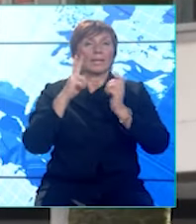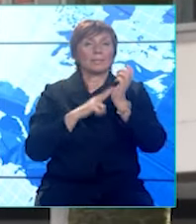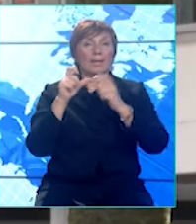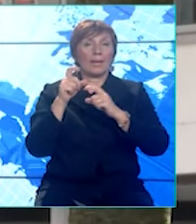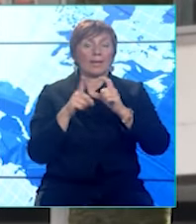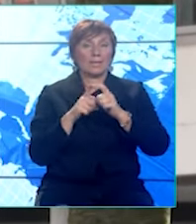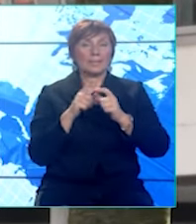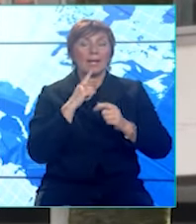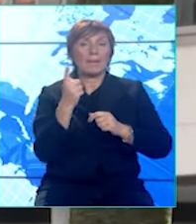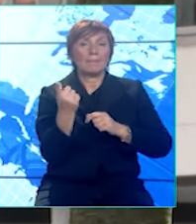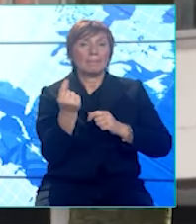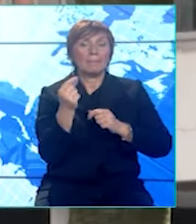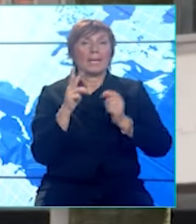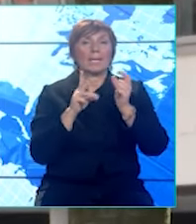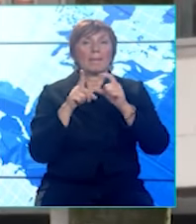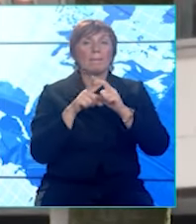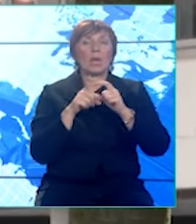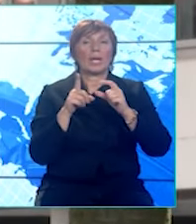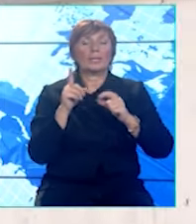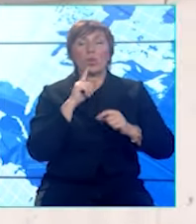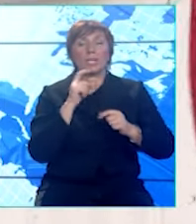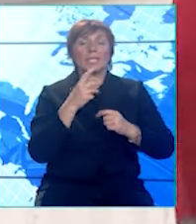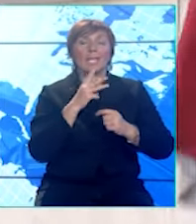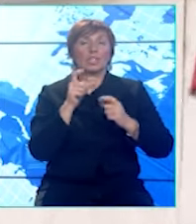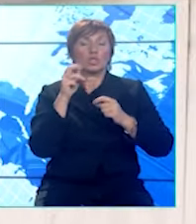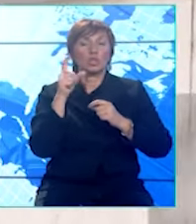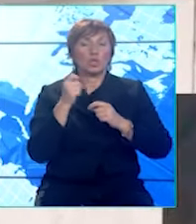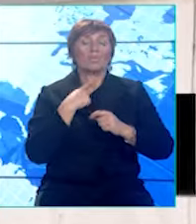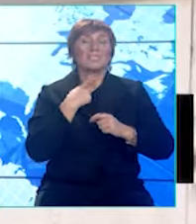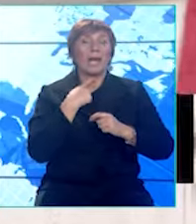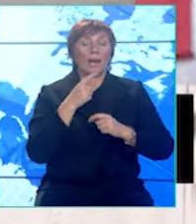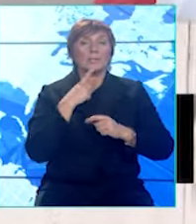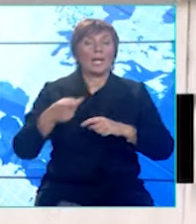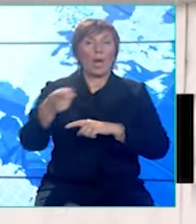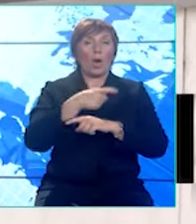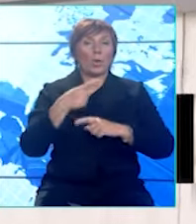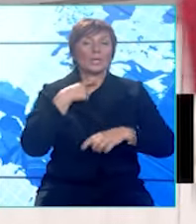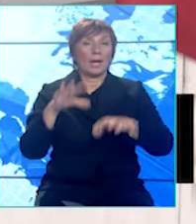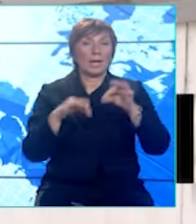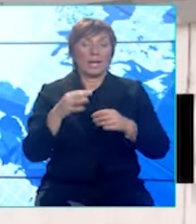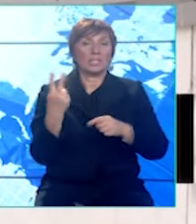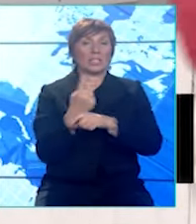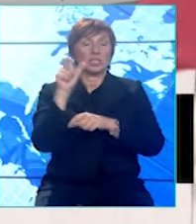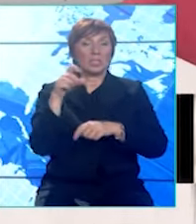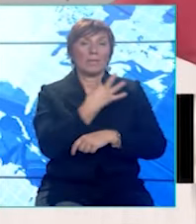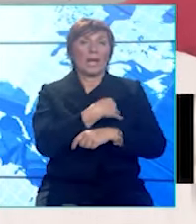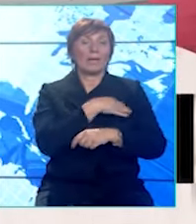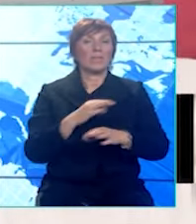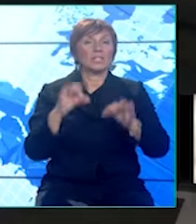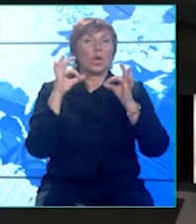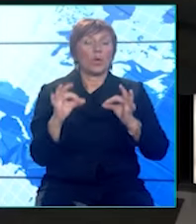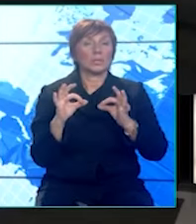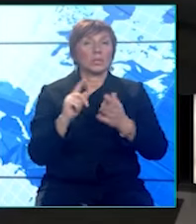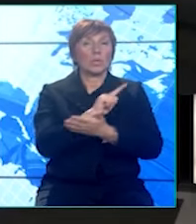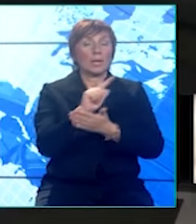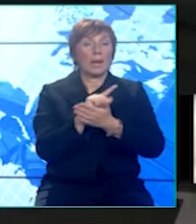Preciznije, savezništvo Milorada Dodika i Dragana Čovića. Tako je saglasnost za organiziranje glasanja državljana Hrvatske osigurana na